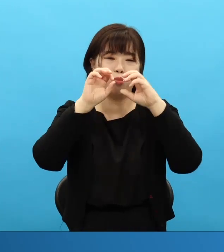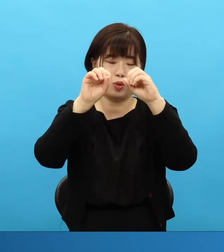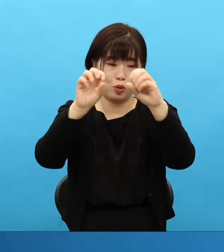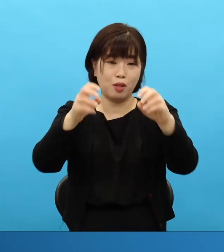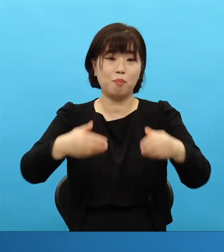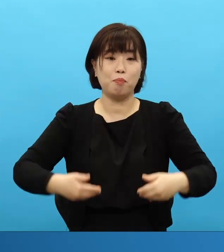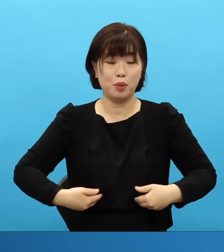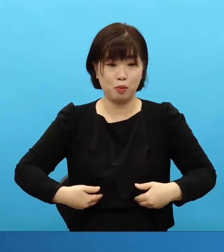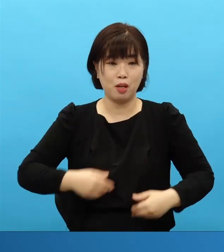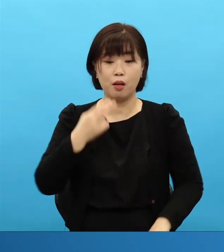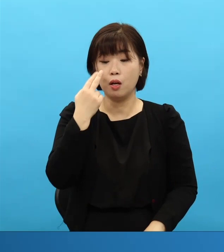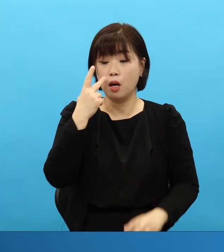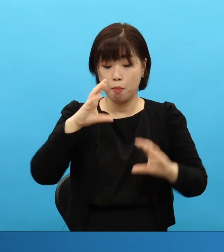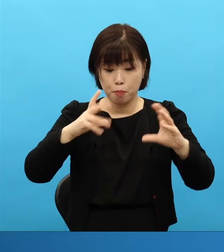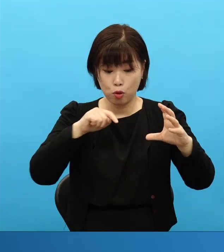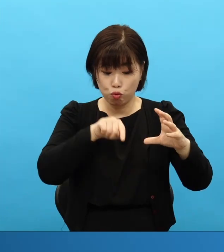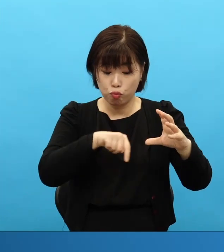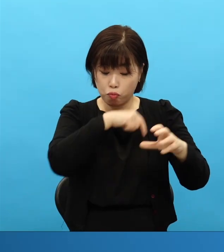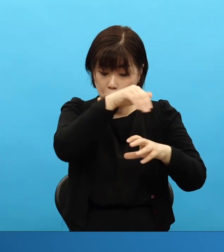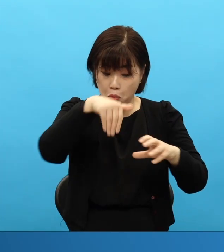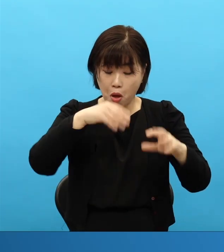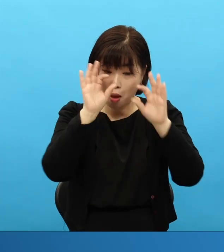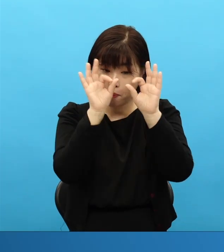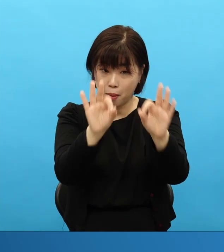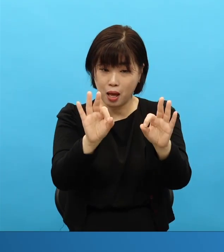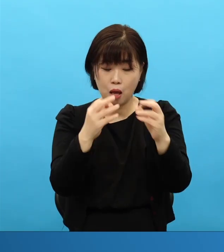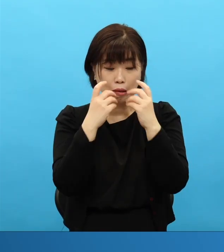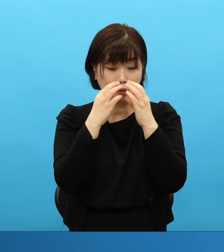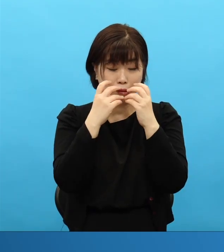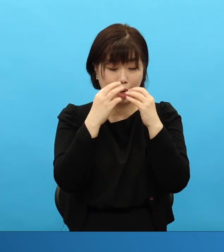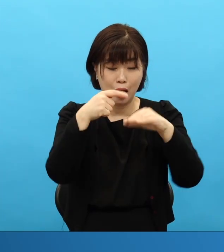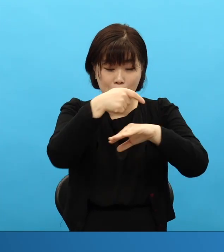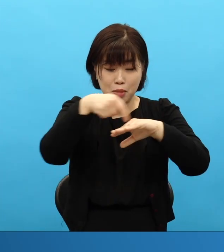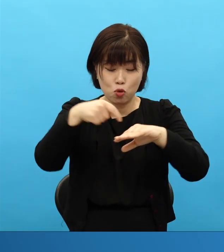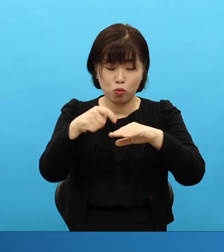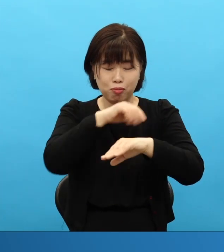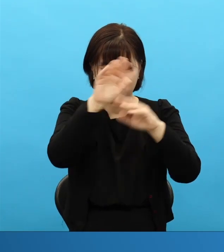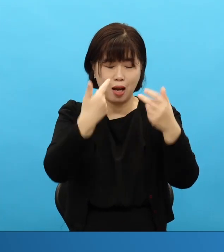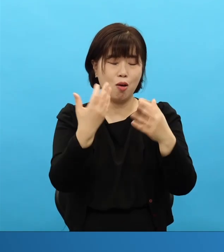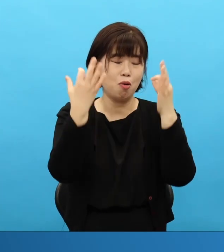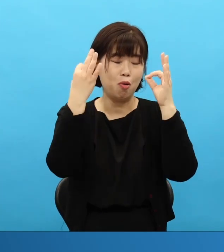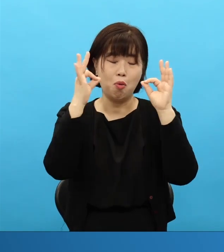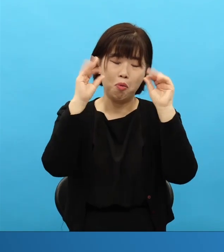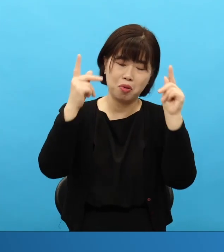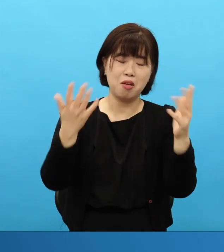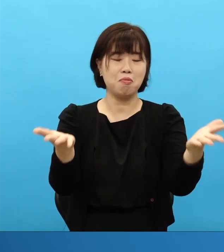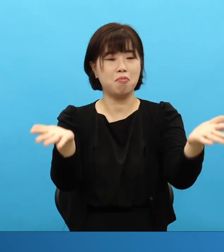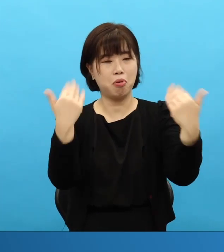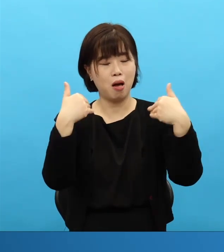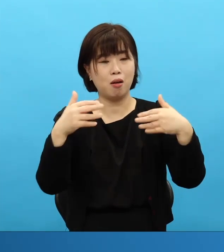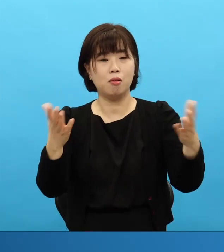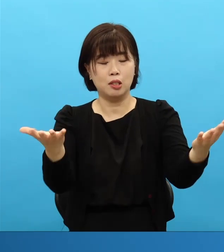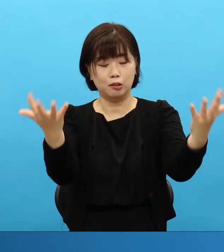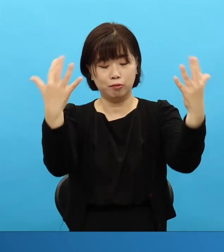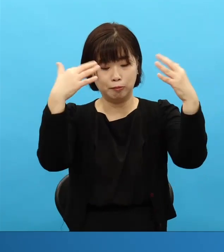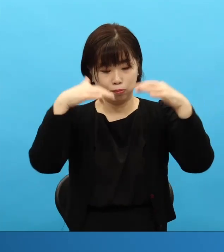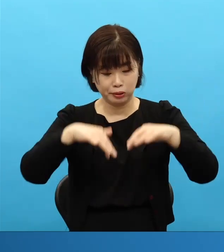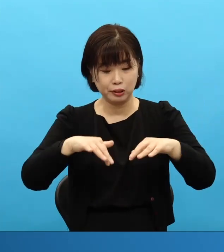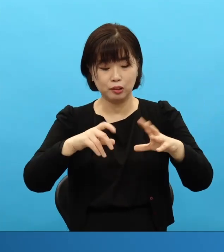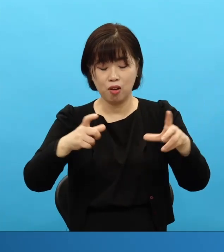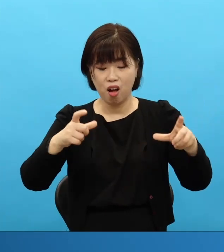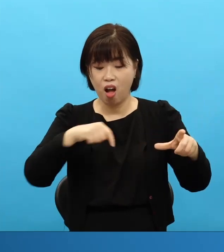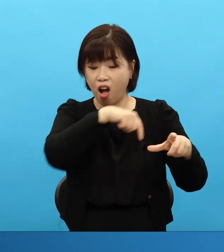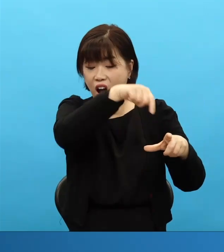전체 다민족 받아들입니다. 他们能够容纳所有的多民族。 어제 아래 통계해 보니까 현재 미국에 불법